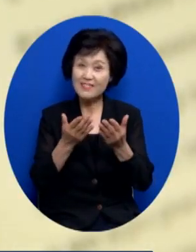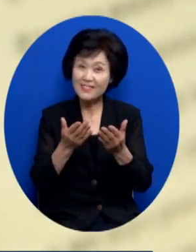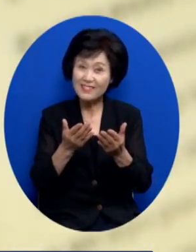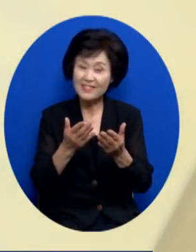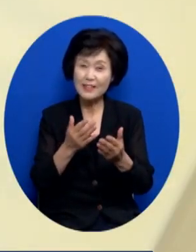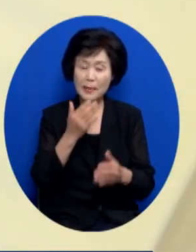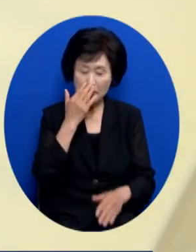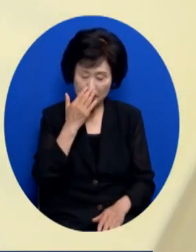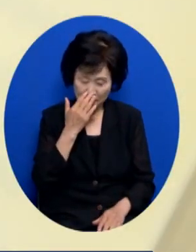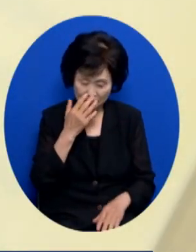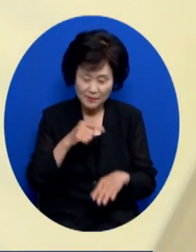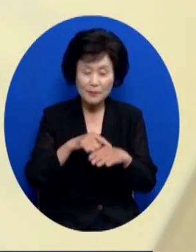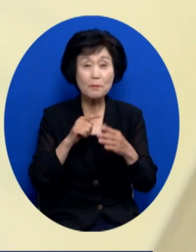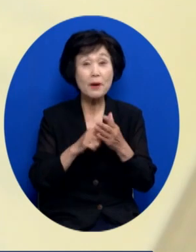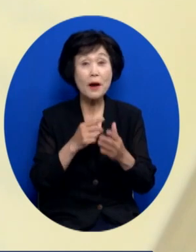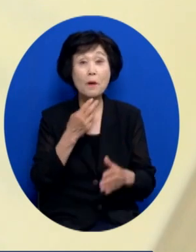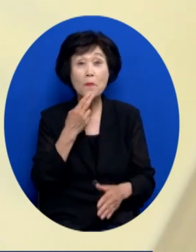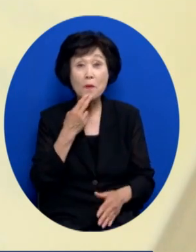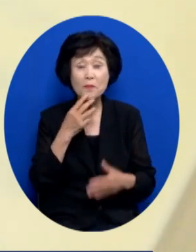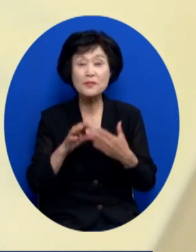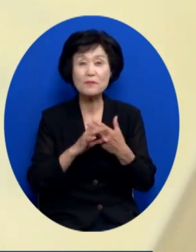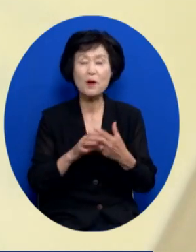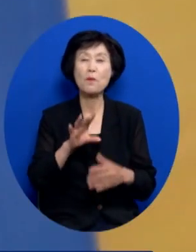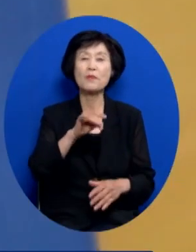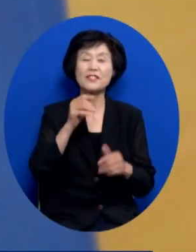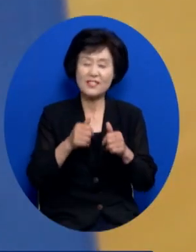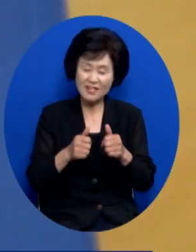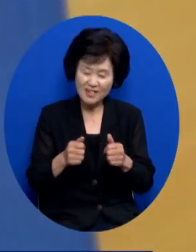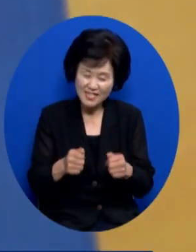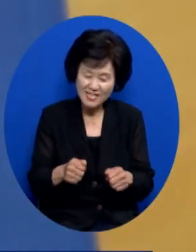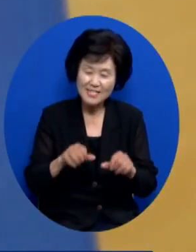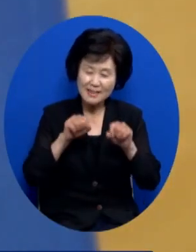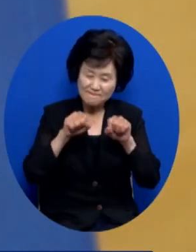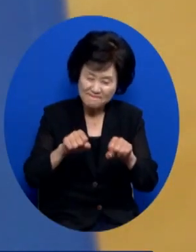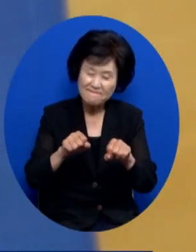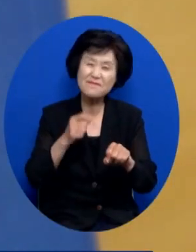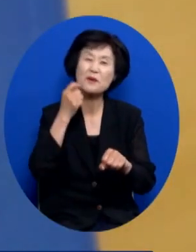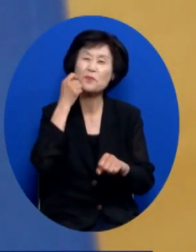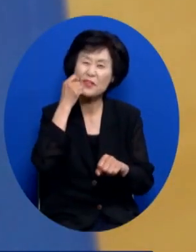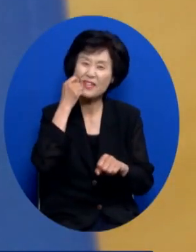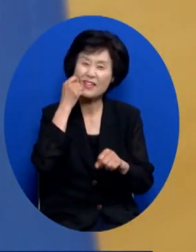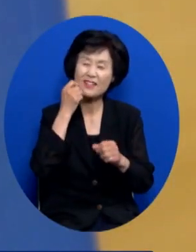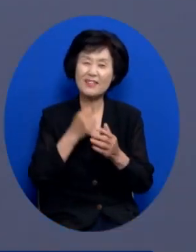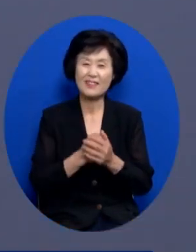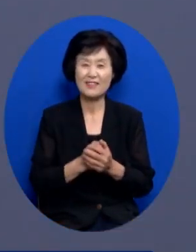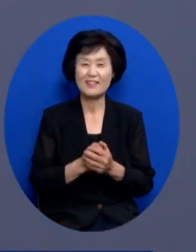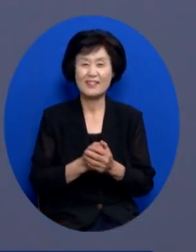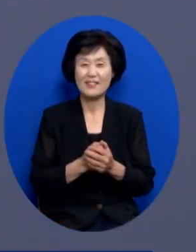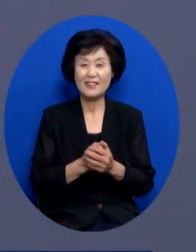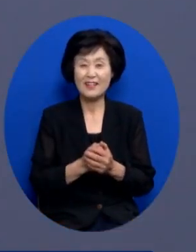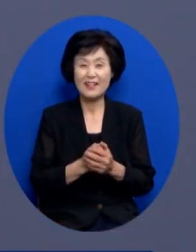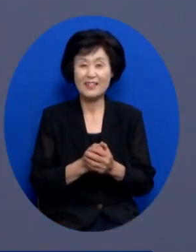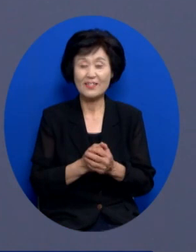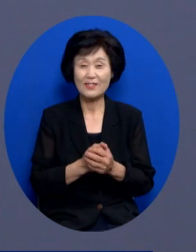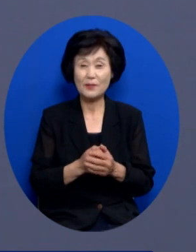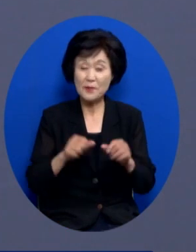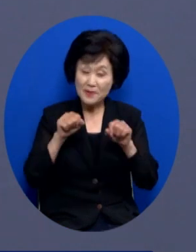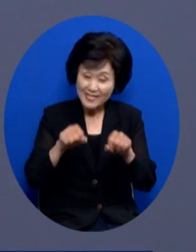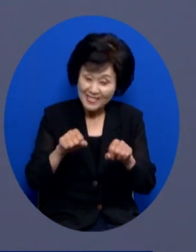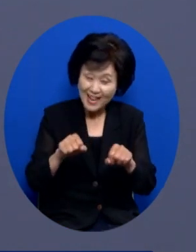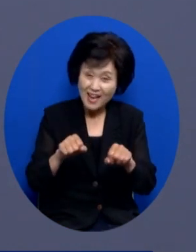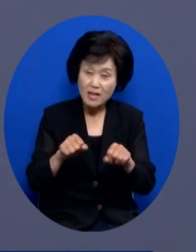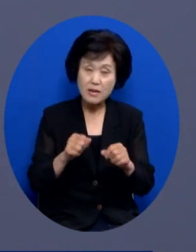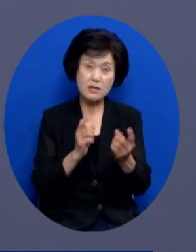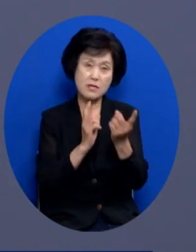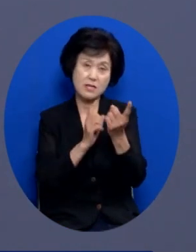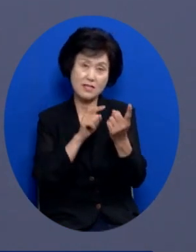겸손한 마음이 없으면 먼저 말을 못 걸어요. 겸손한 마음이 가져야 인사가 될 수 있고 인사는